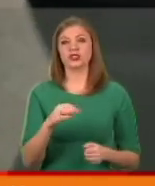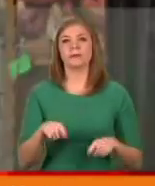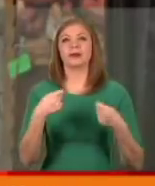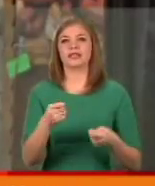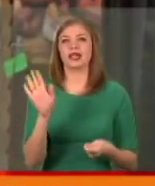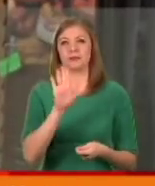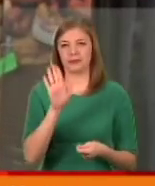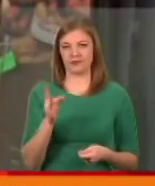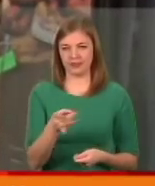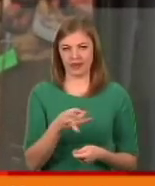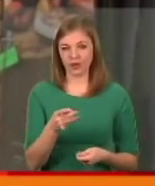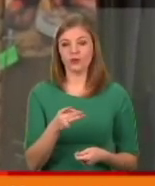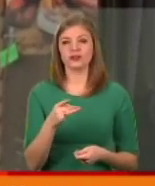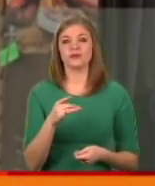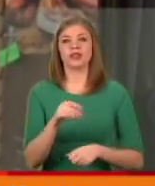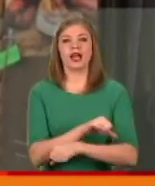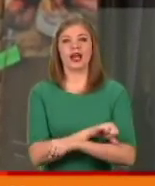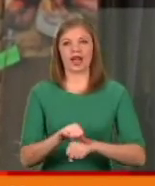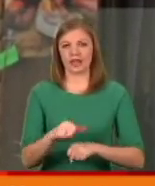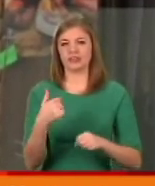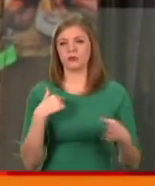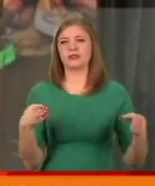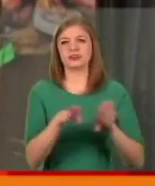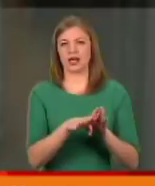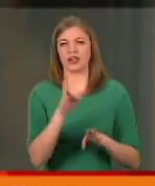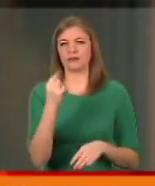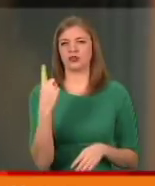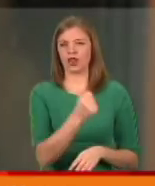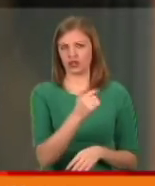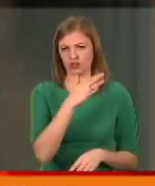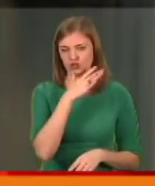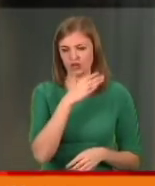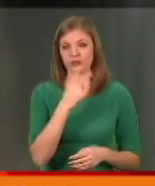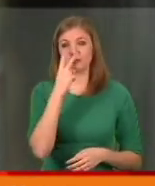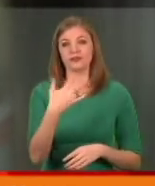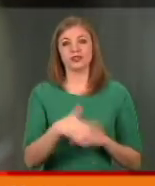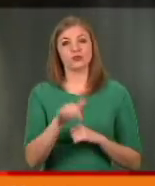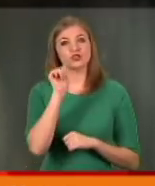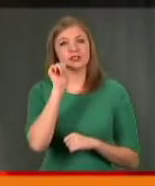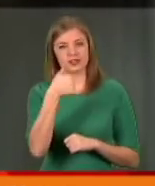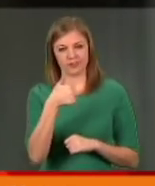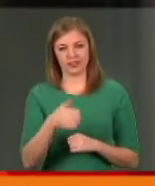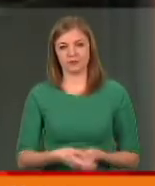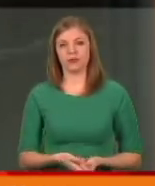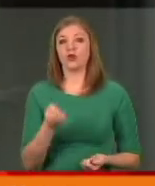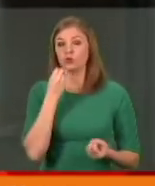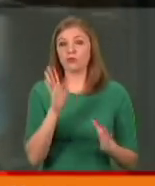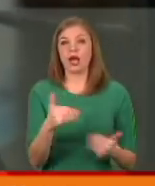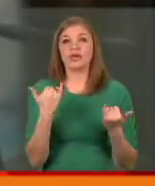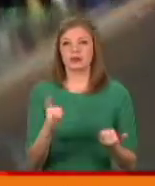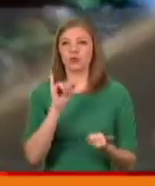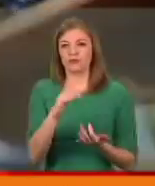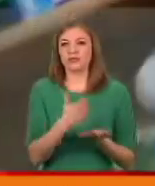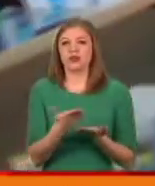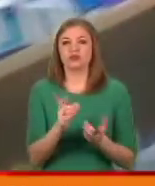район Яворівський. Границі ми закриємо на тиждень часу. Дивіться вже завтра. Хорошо, а як тепер? У вас є якийсь